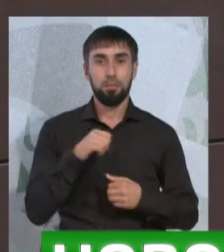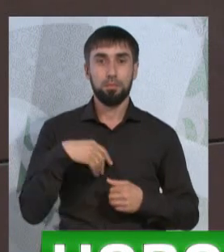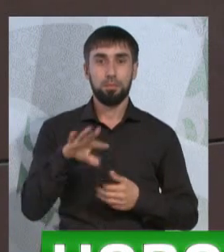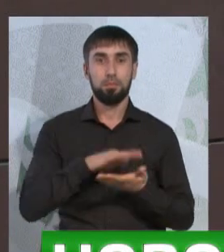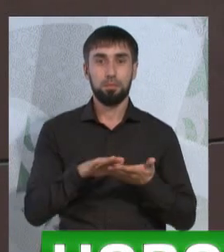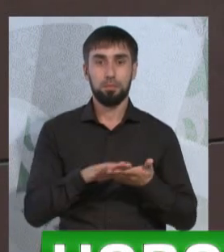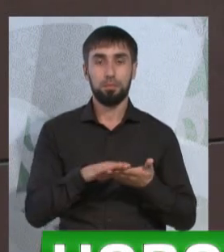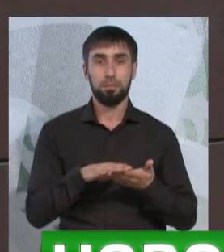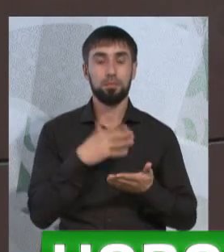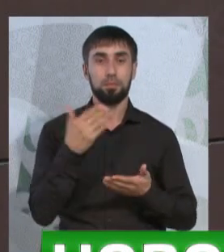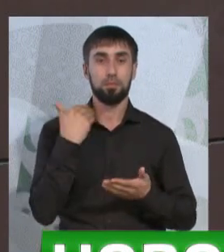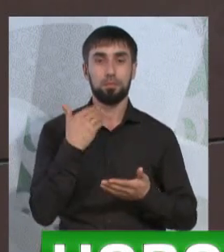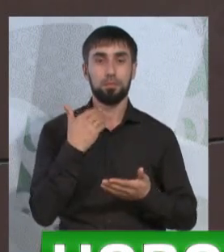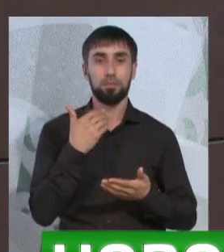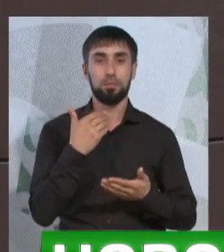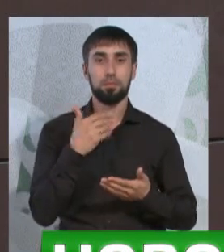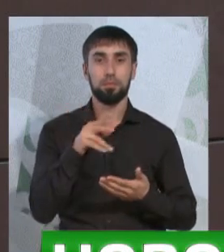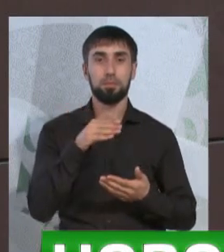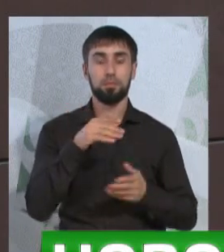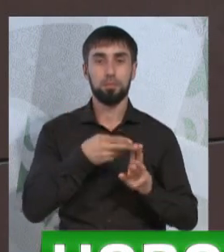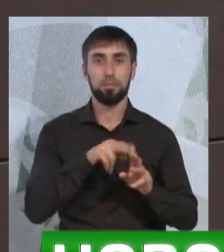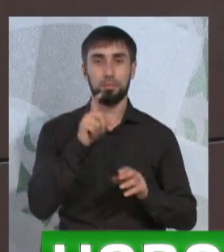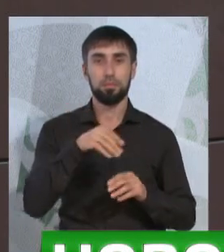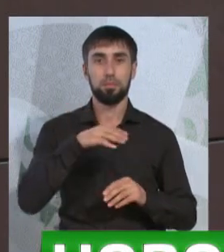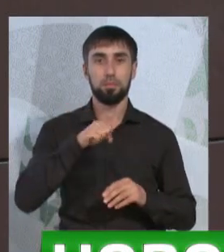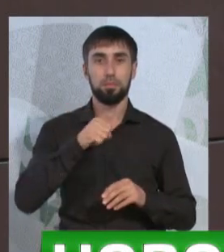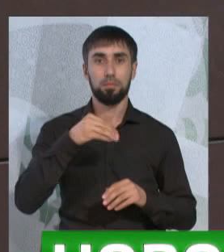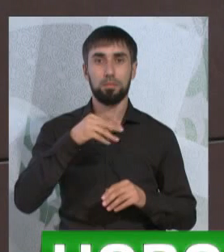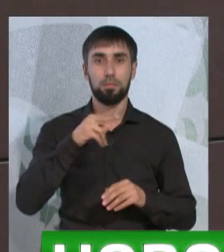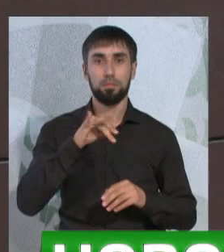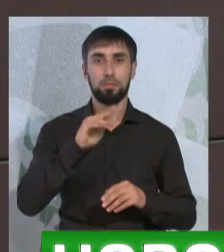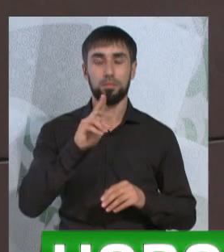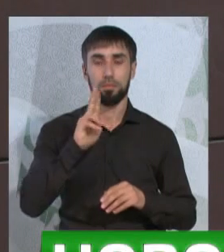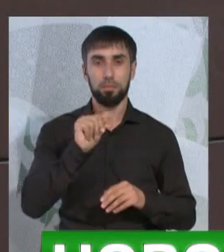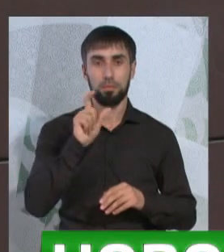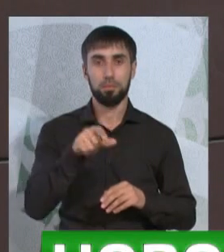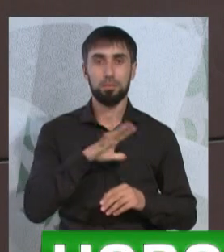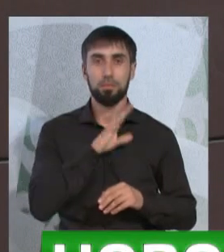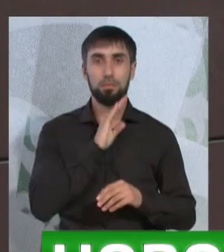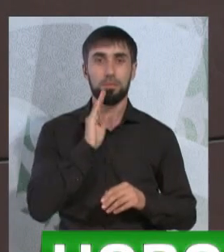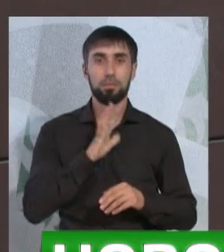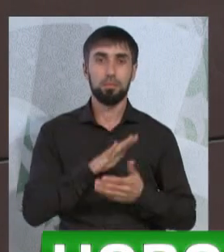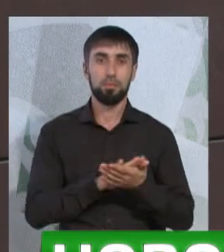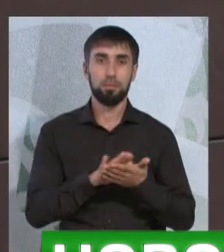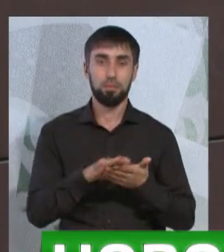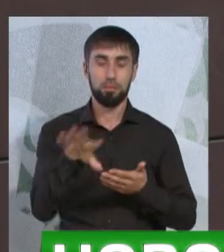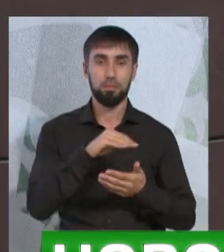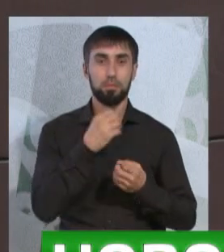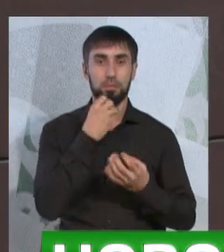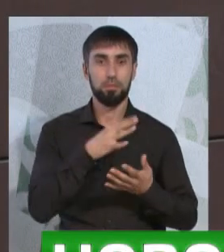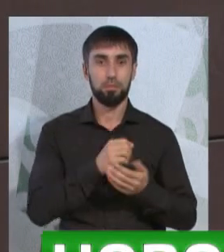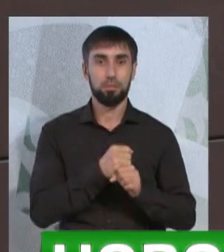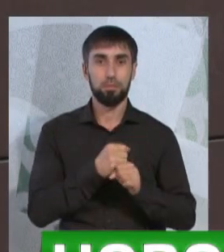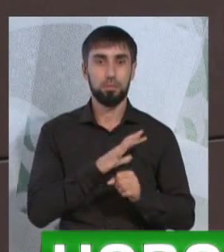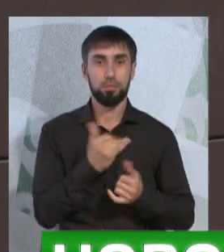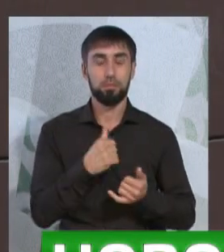халха, дукаят, таджик, сайей, калсагер. Полностью цены хозлилюр, хаз охож,